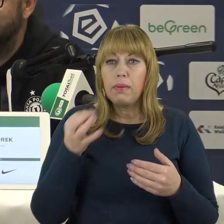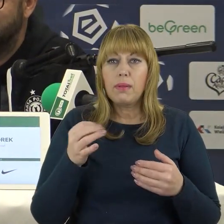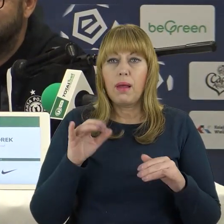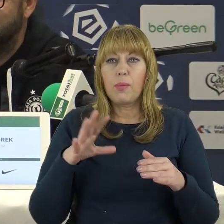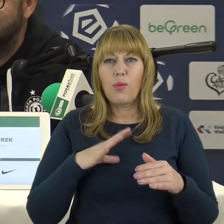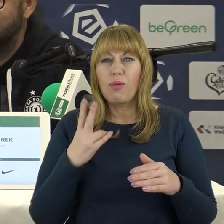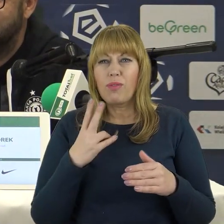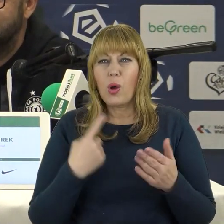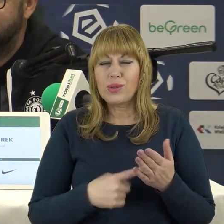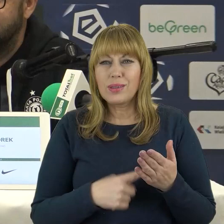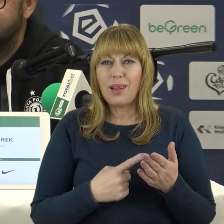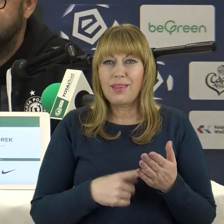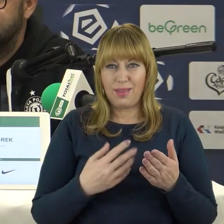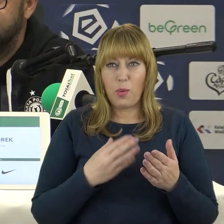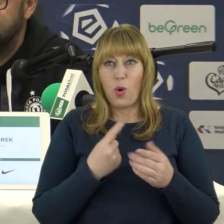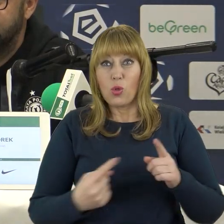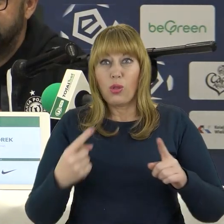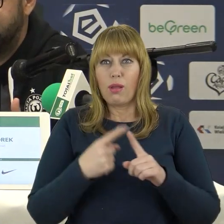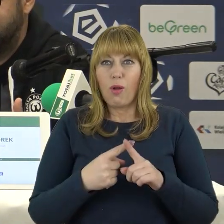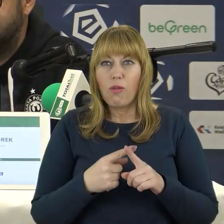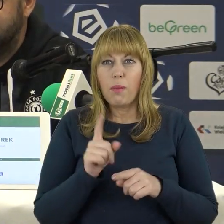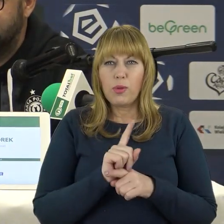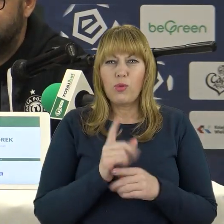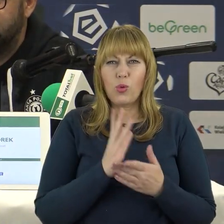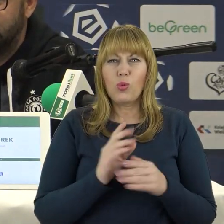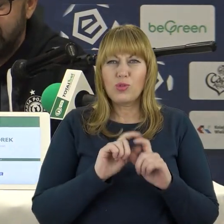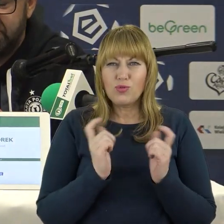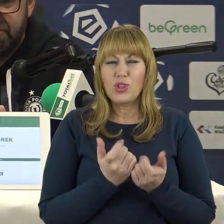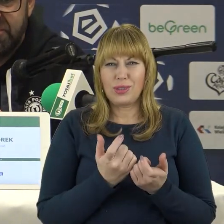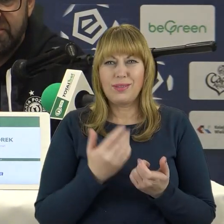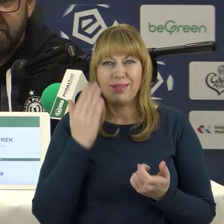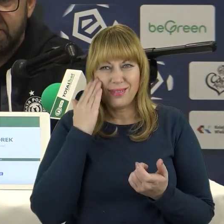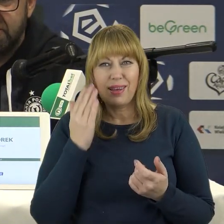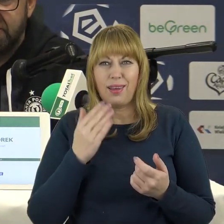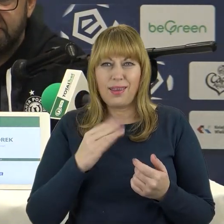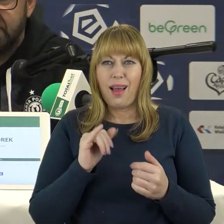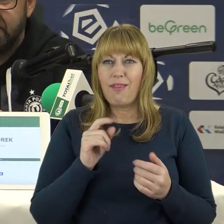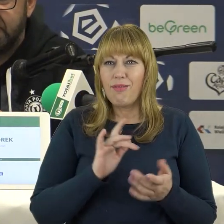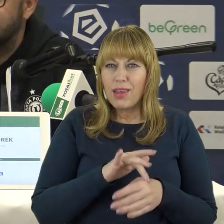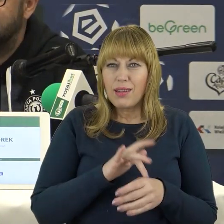dwie minuty w doliczonym czasie gry, kiedy wszyscy już właściwie zbawiliśmy zabawki.